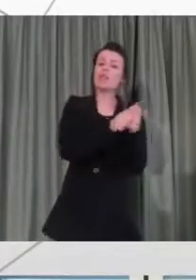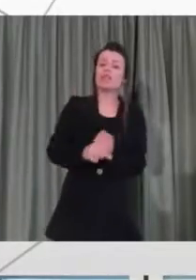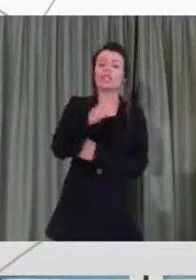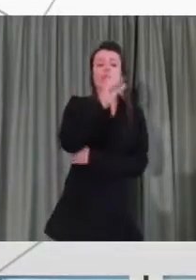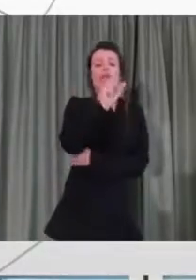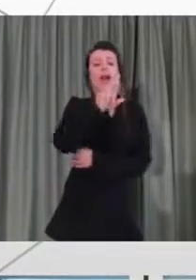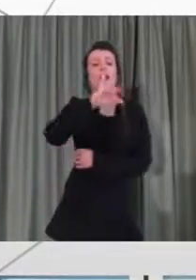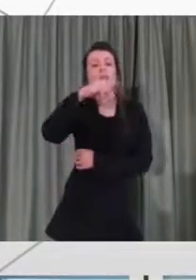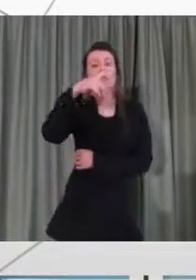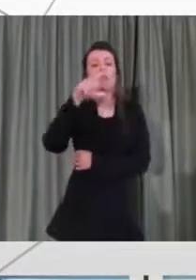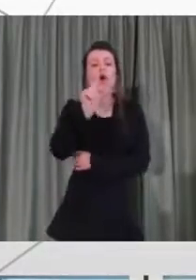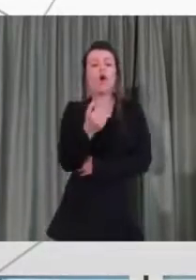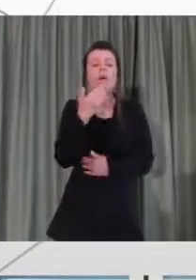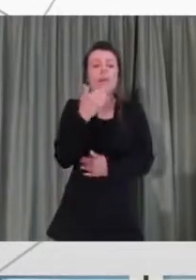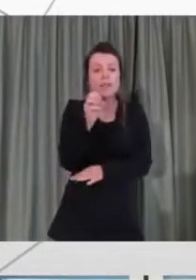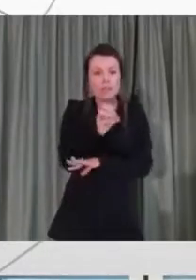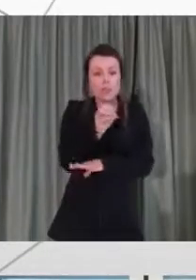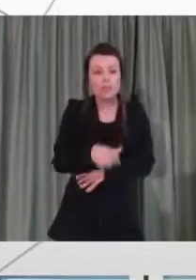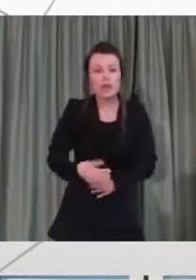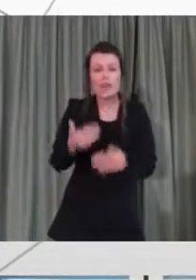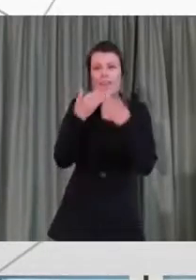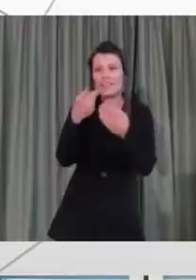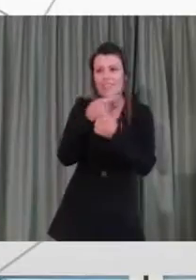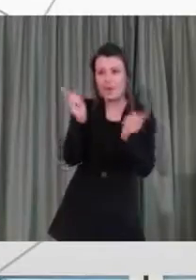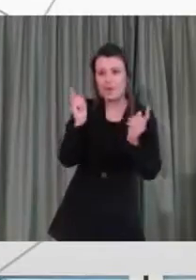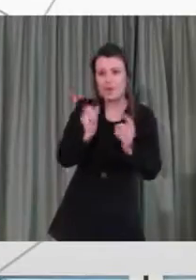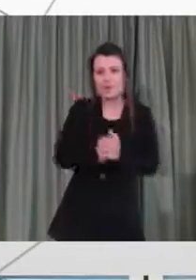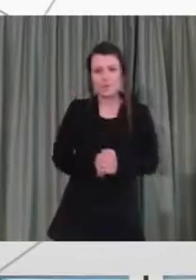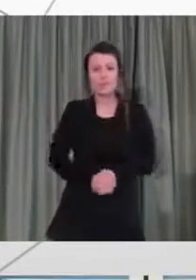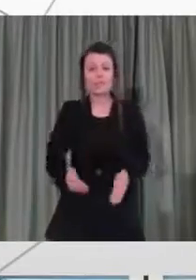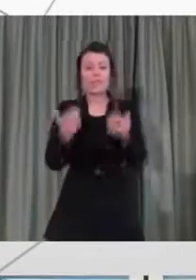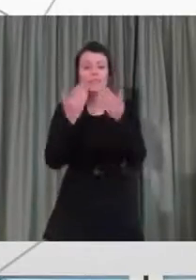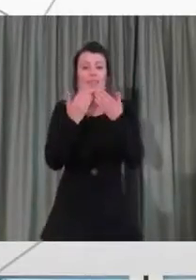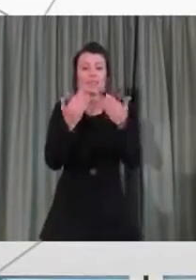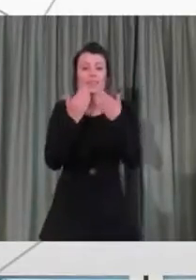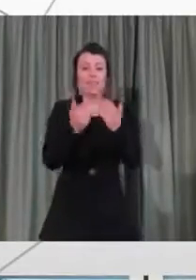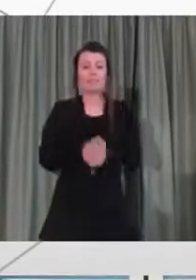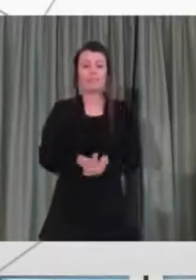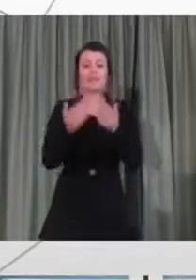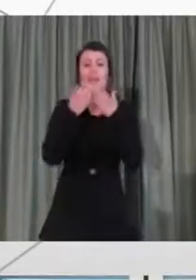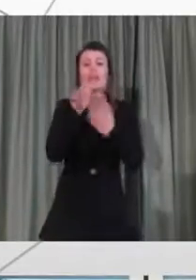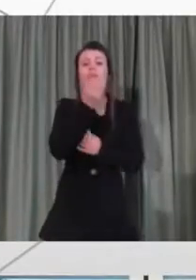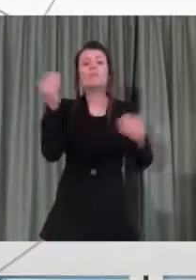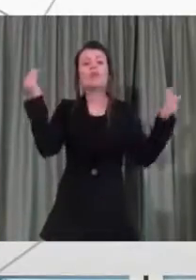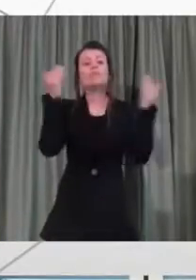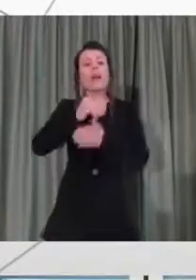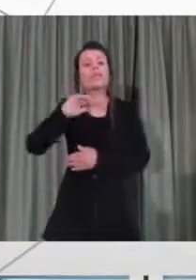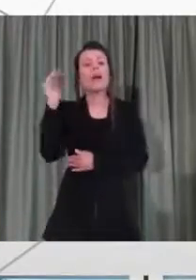professore. Grazie a voi. Grazie, buona serata a tutti. Grazie.